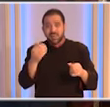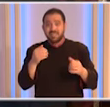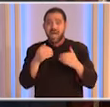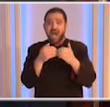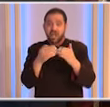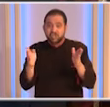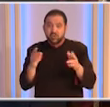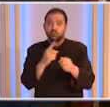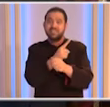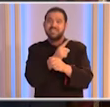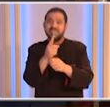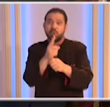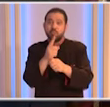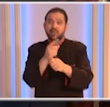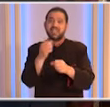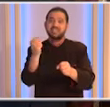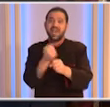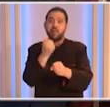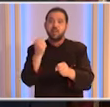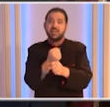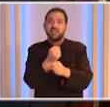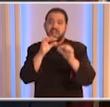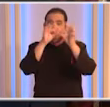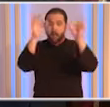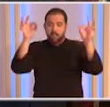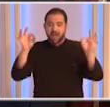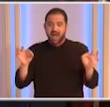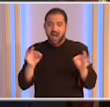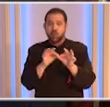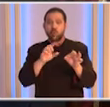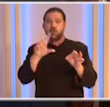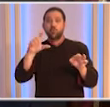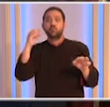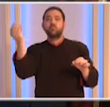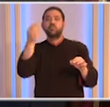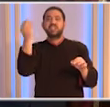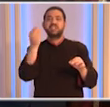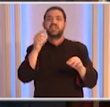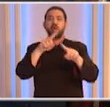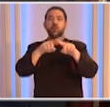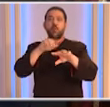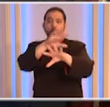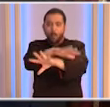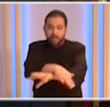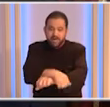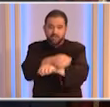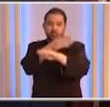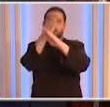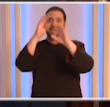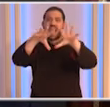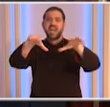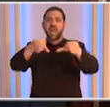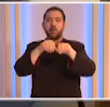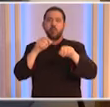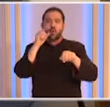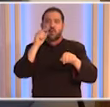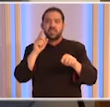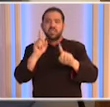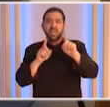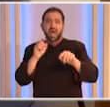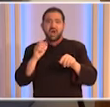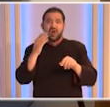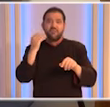când a început să lucreze împlinirea planului economiei lui Dumnezeu cu mântuirea neamului omenesc. Că